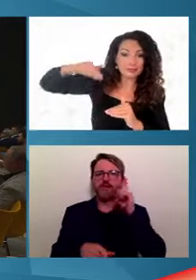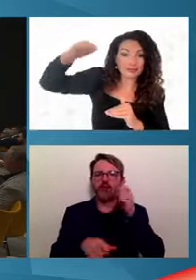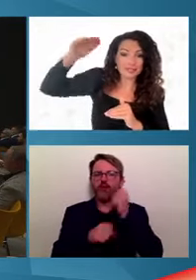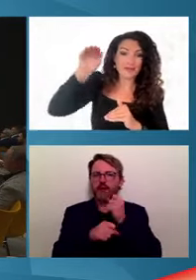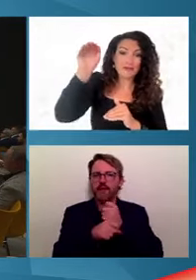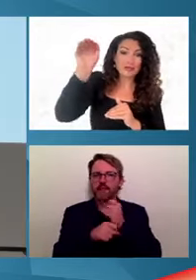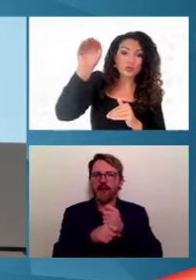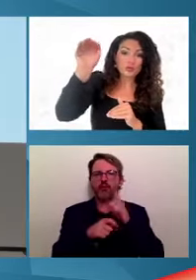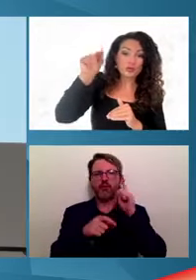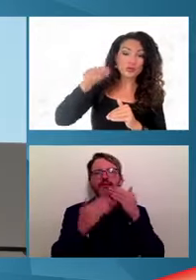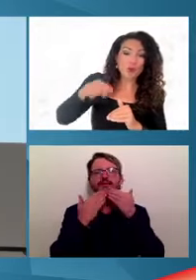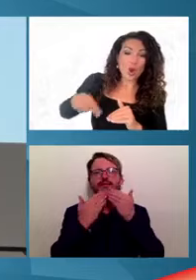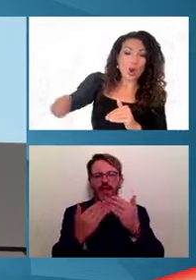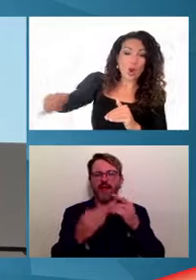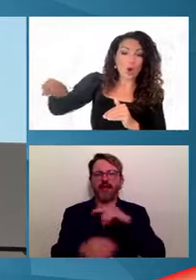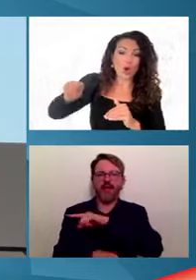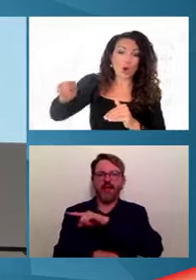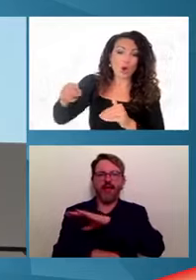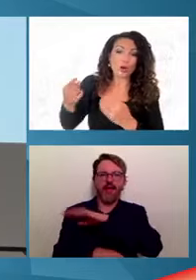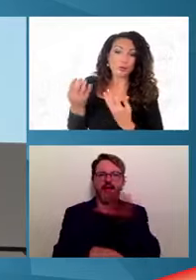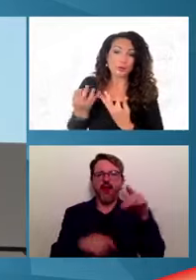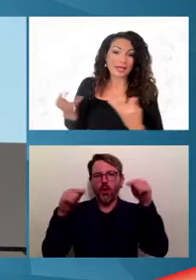danke dafür, dass Sie heute mit uns dabei sind.